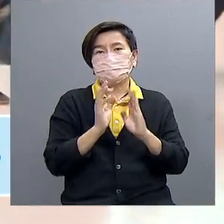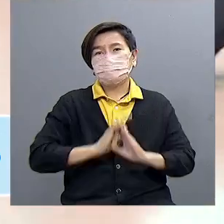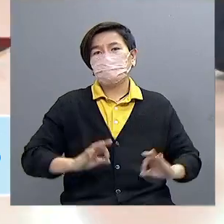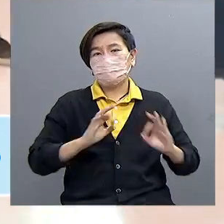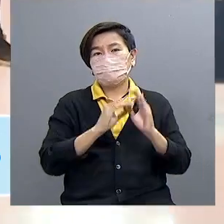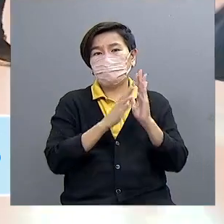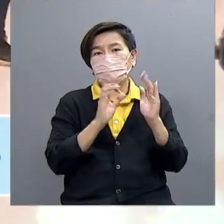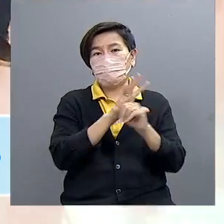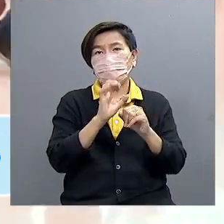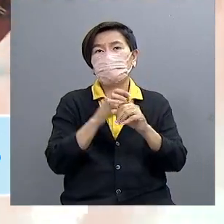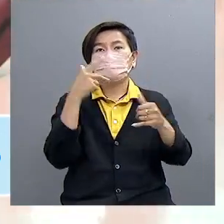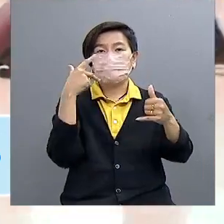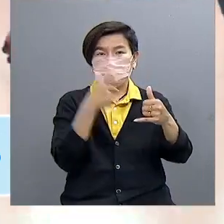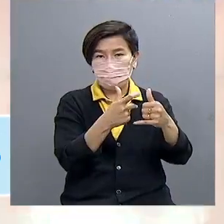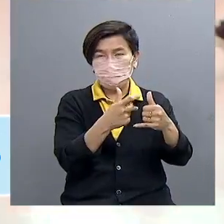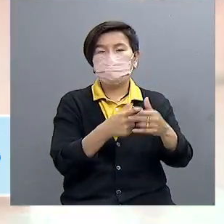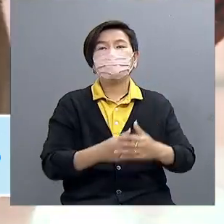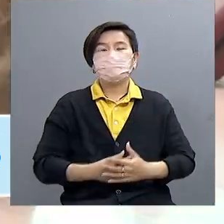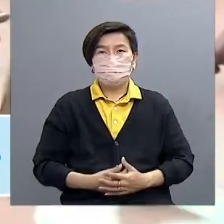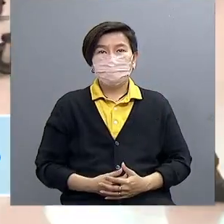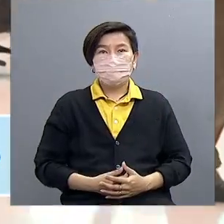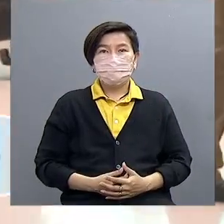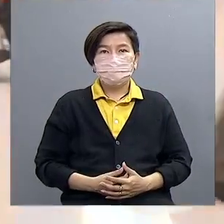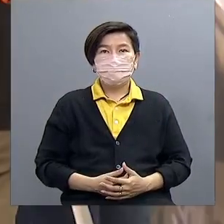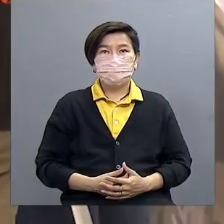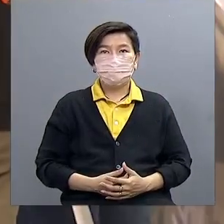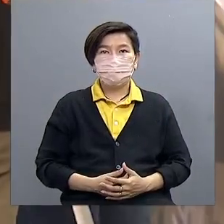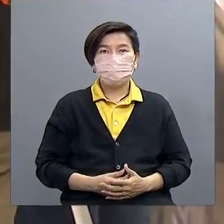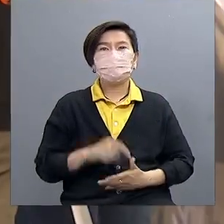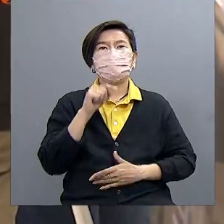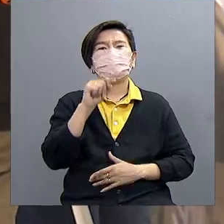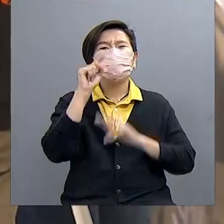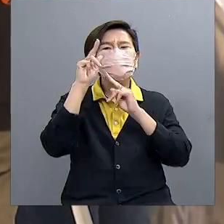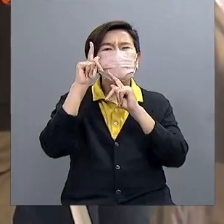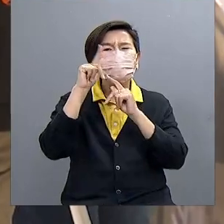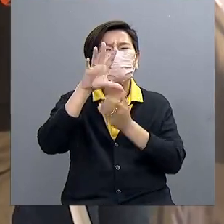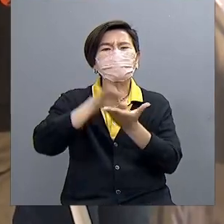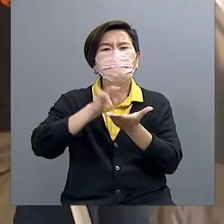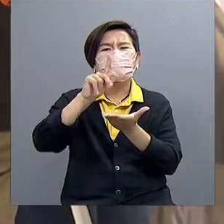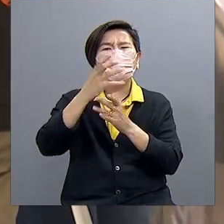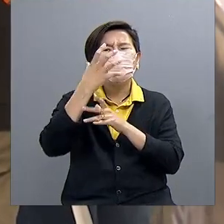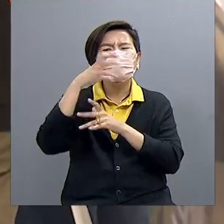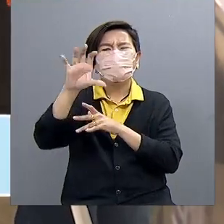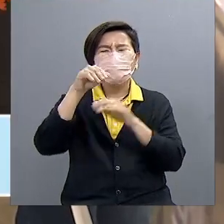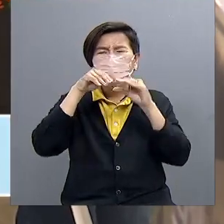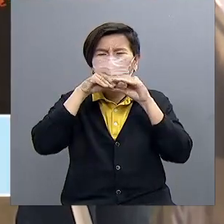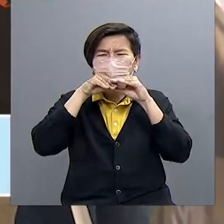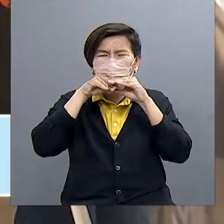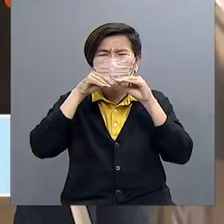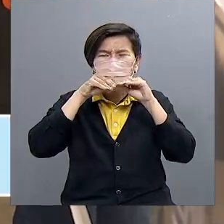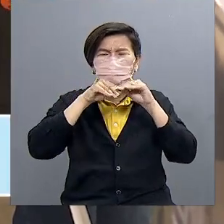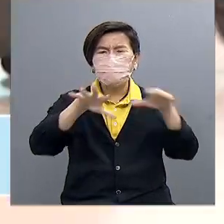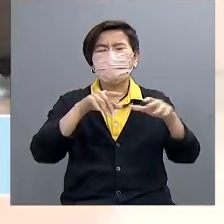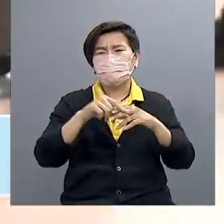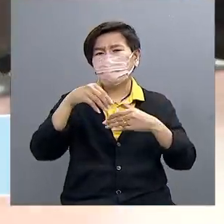จำหน้าที่ที่ได้รับอนุญาตในการขับเครื่องบินครับ ใช่ค่ะดังนั้นขอให้ประชาชนอย่าหลงเชื่อไม่ส่งต่อไม่แชร์ข้อมูลดังกล่าวในสื่อสังคมออนไล